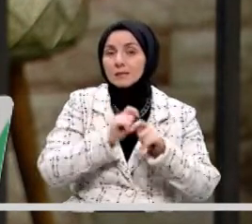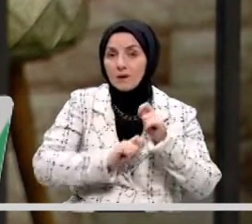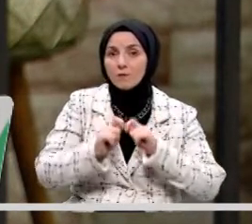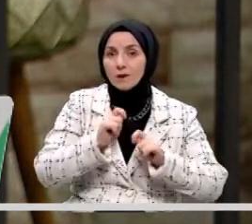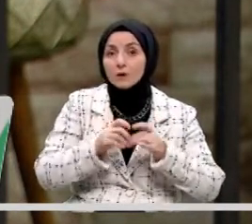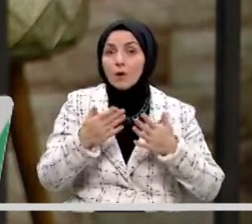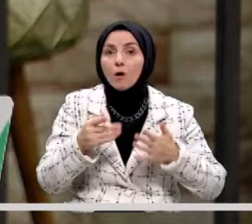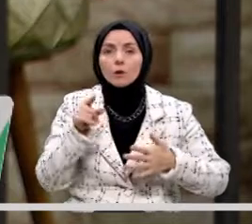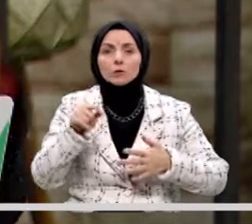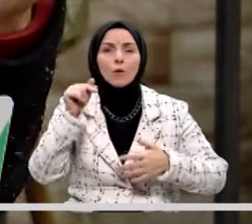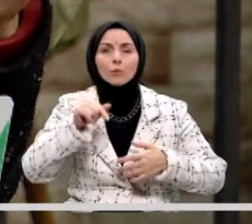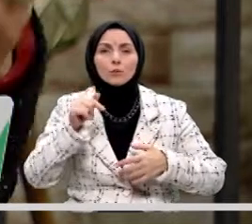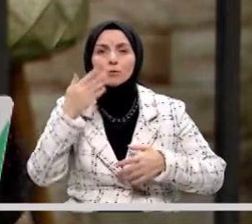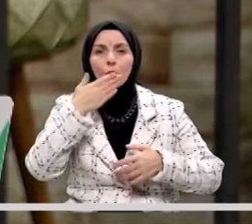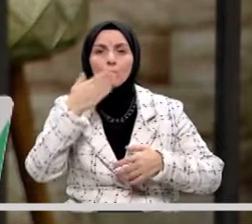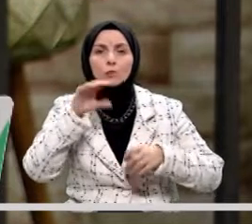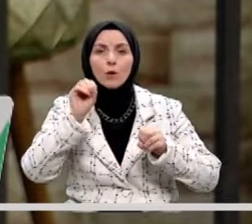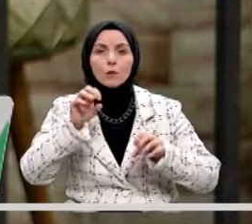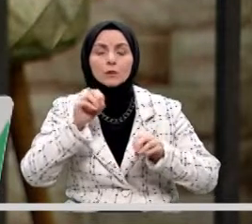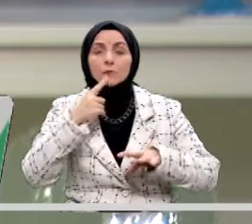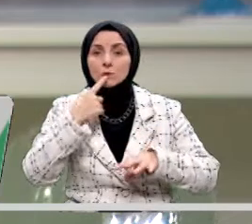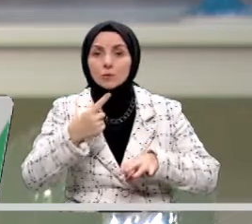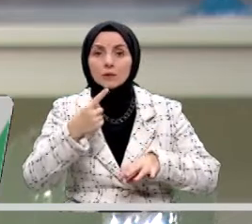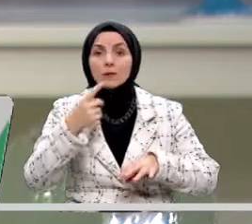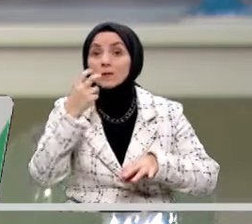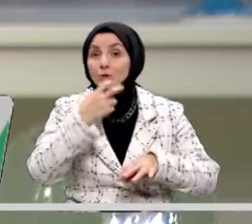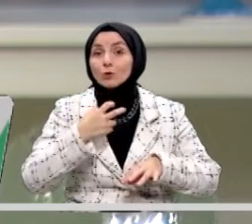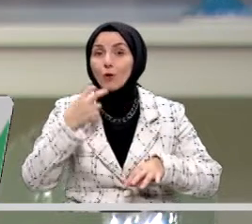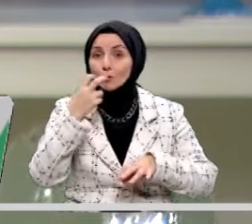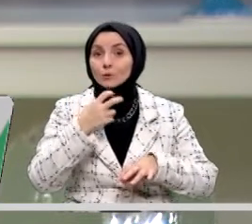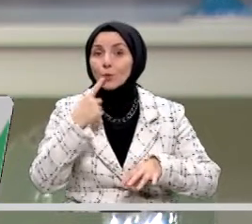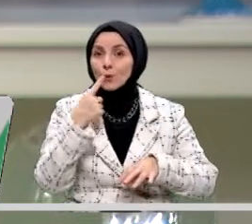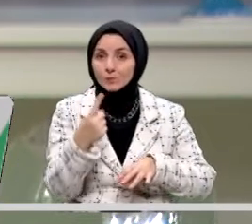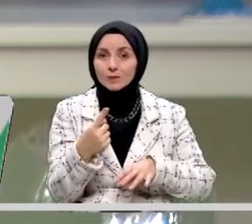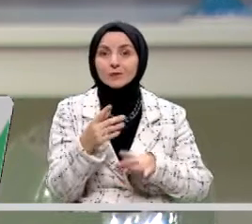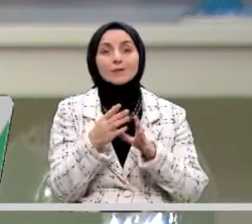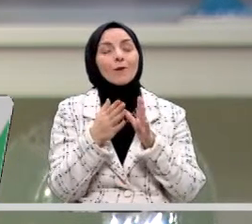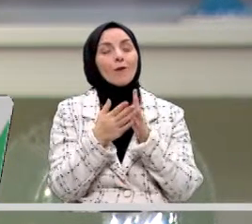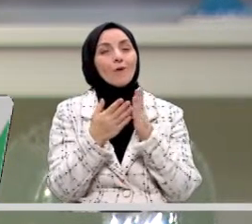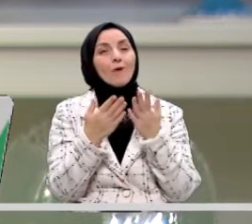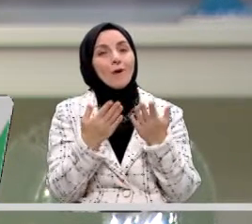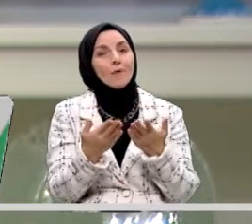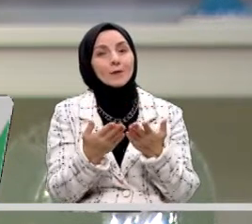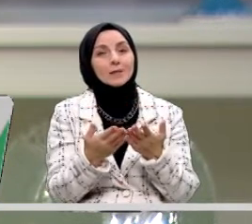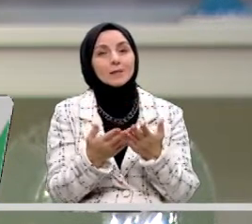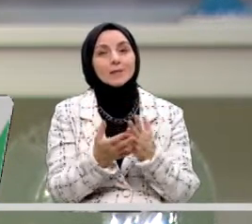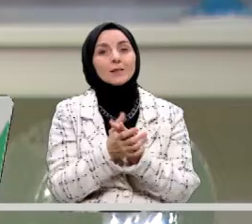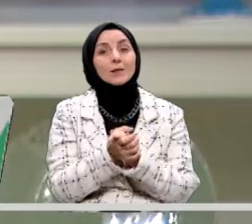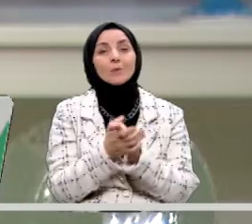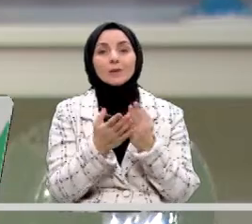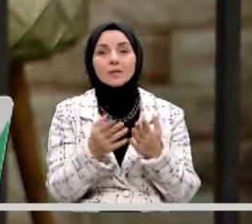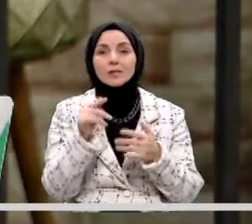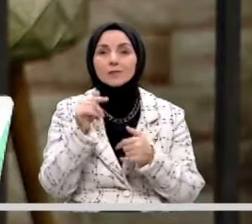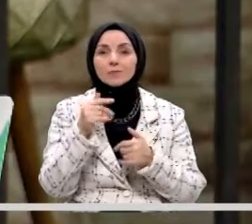okulda öğretmenin söyledi Şarkıyı sen söylemişsin Aferin babası annesi halası teyzesi bugün kızım